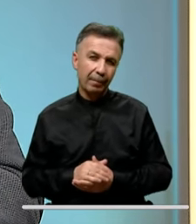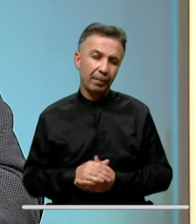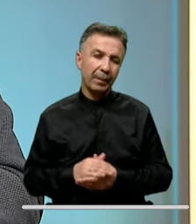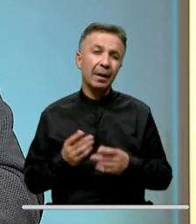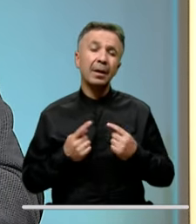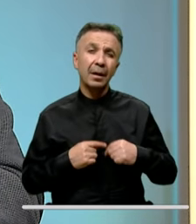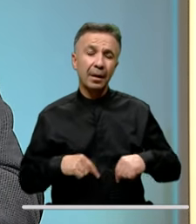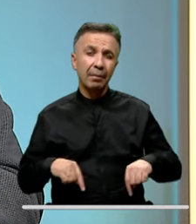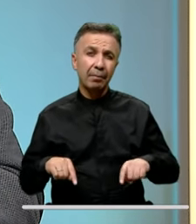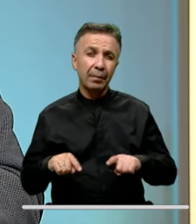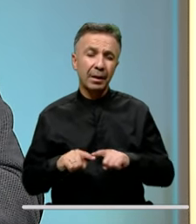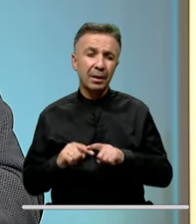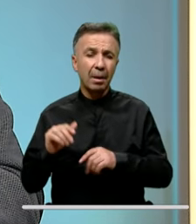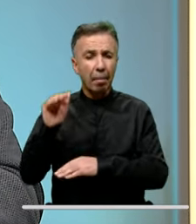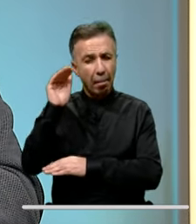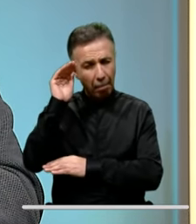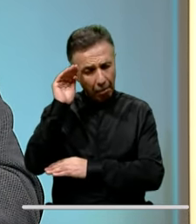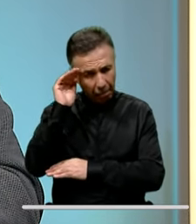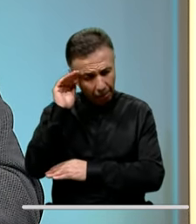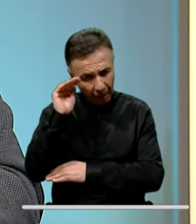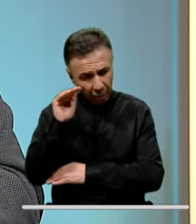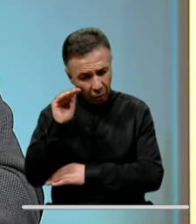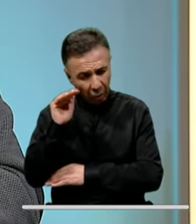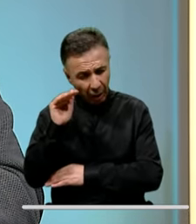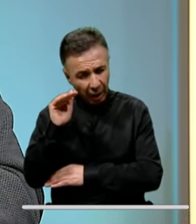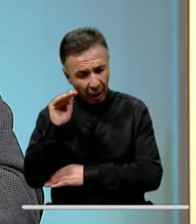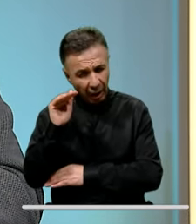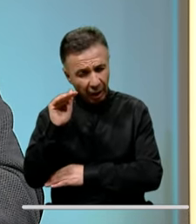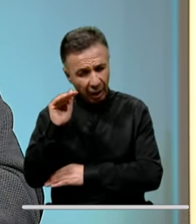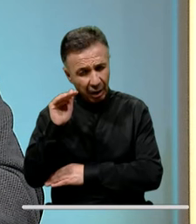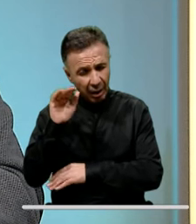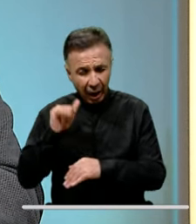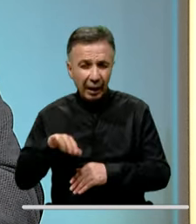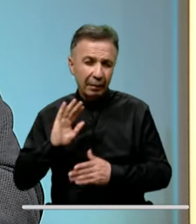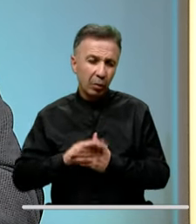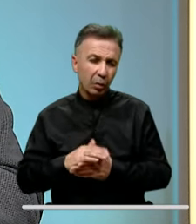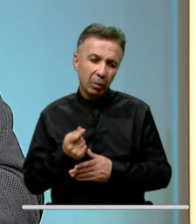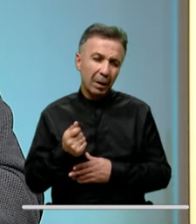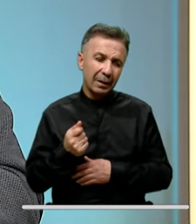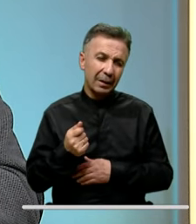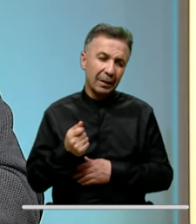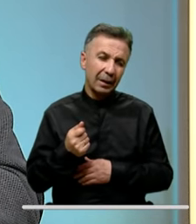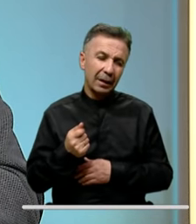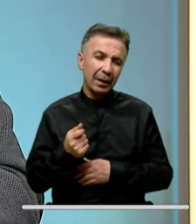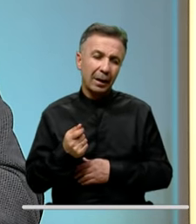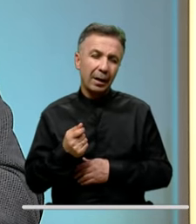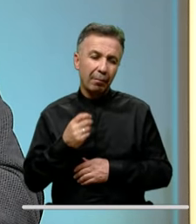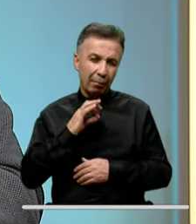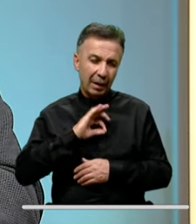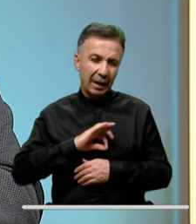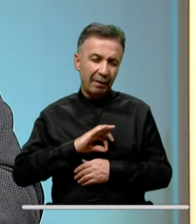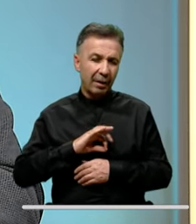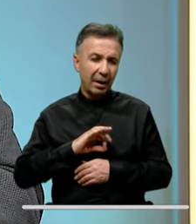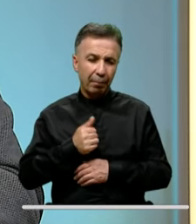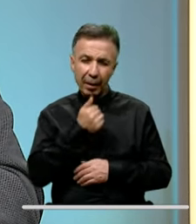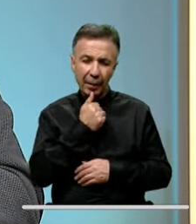Biz hani bedduaya hak edecek bir şey yaptığımızı düşünmüyoruz. Maddi manevi, kendisi biraz alkol bağımlısı,